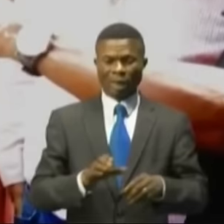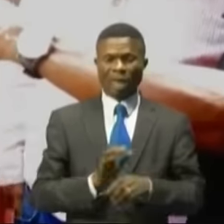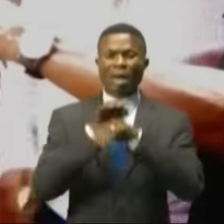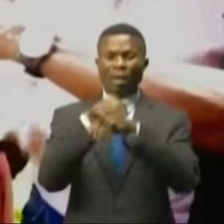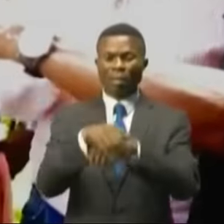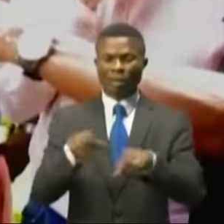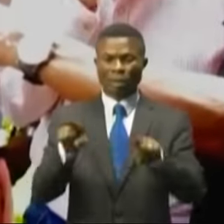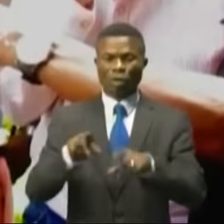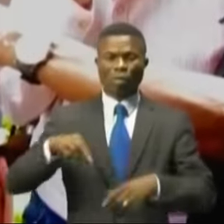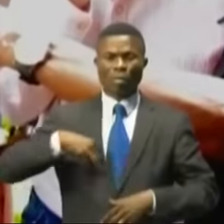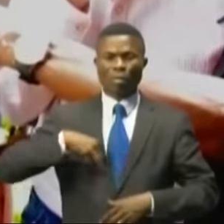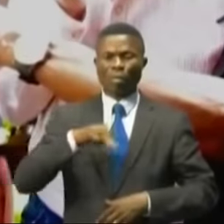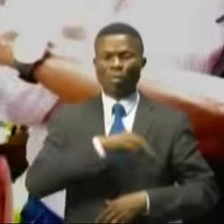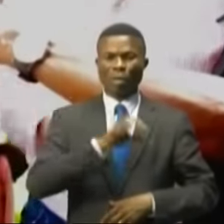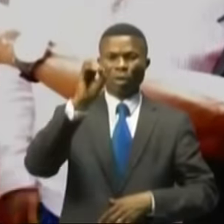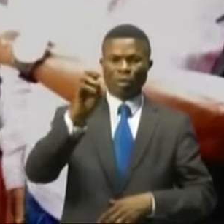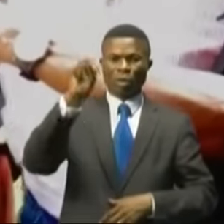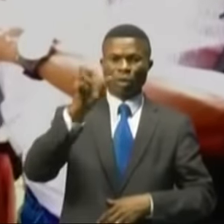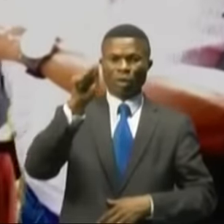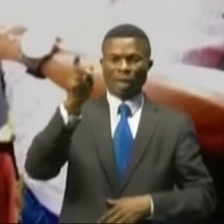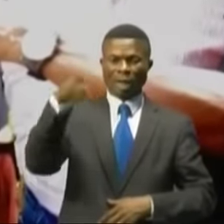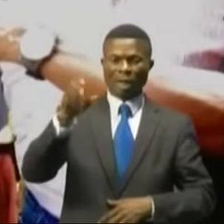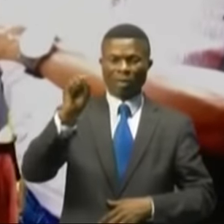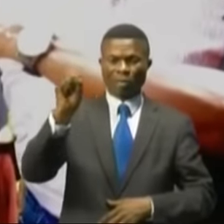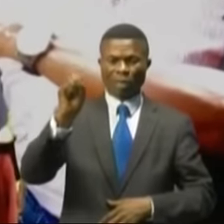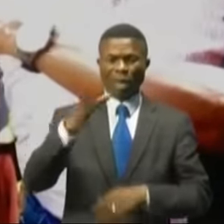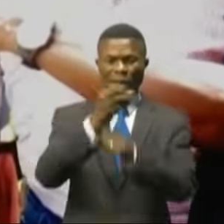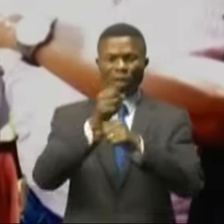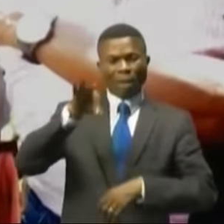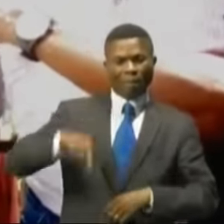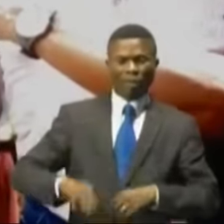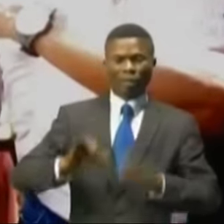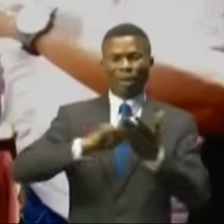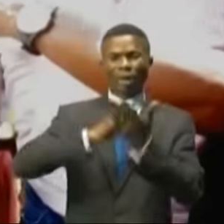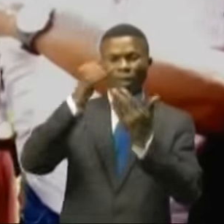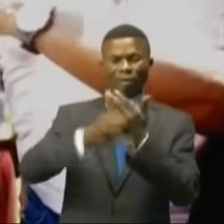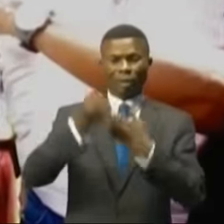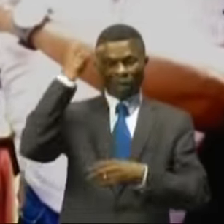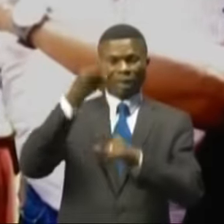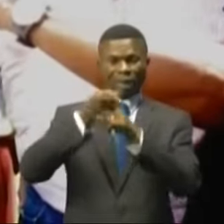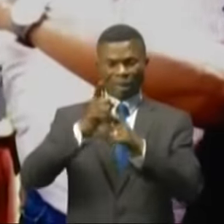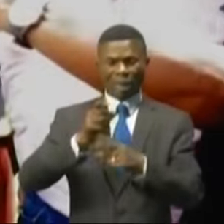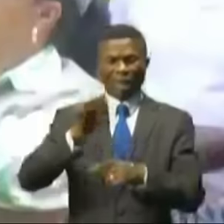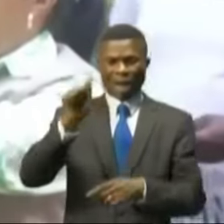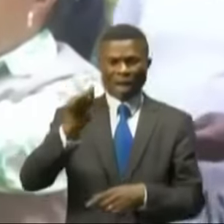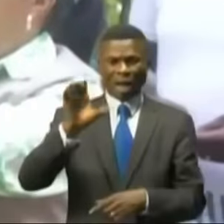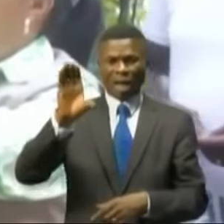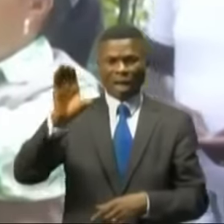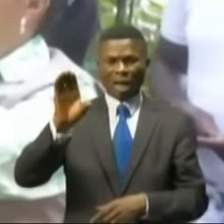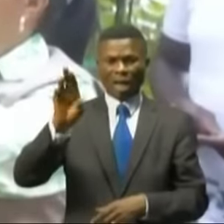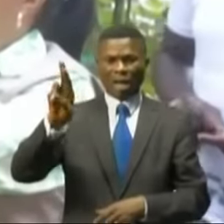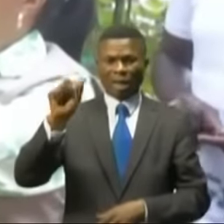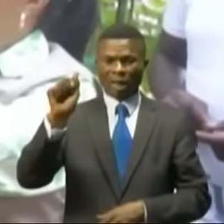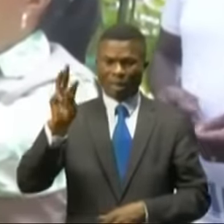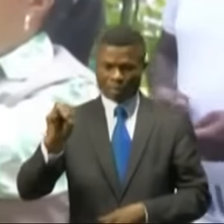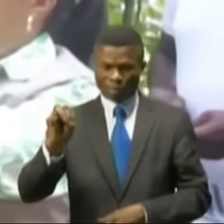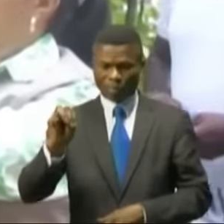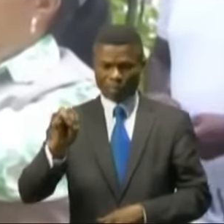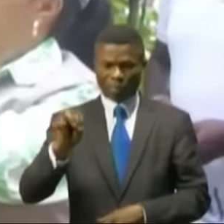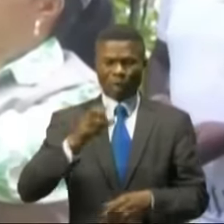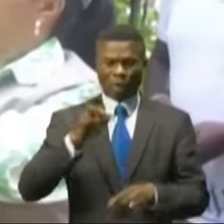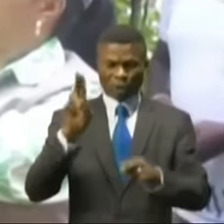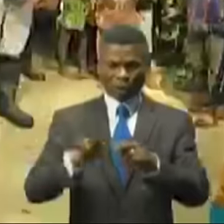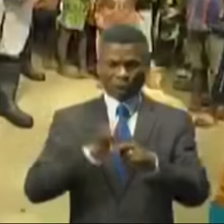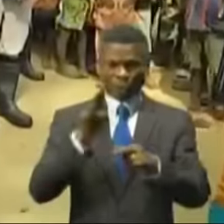l'ONAPAC, et qui bénéficie ici d'un projet initié par l'Akram et qui est mis en œuvre par ITC